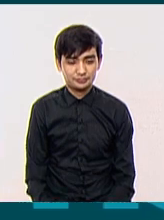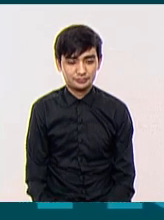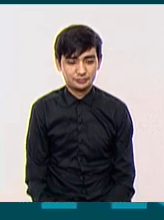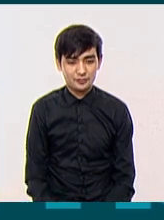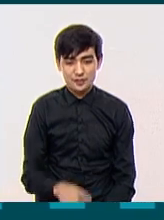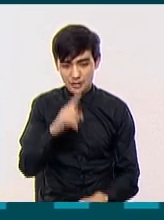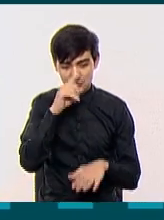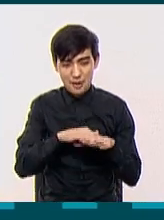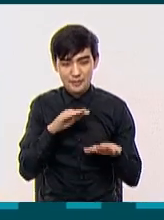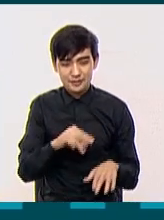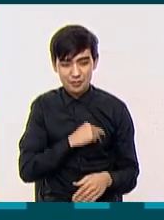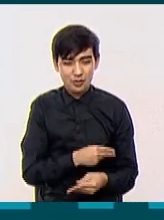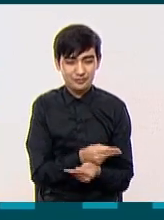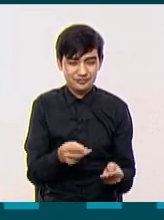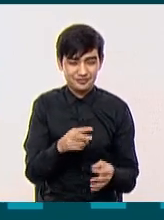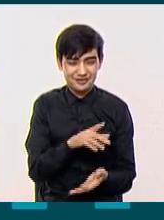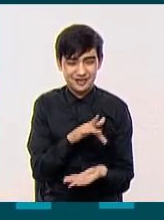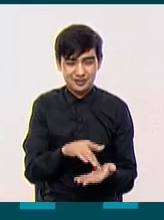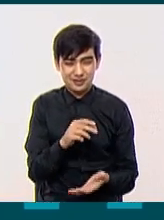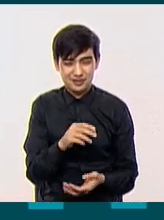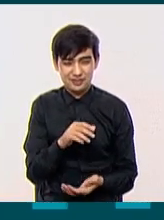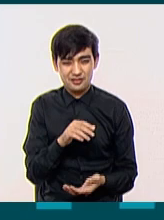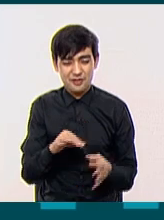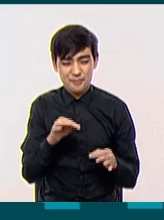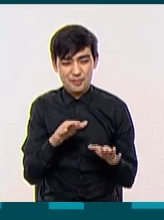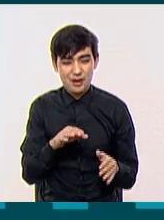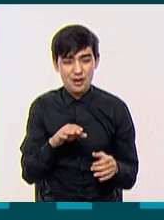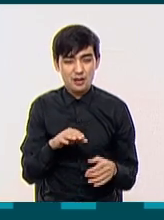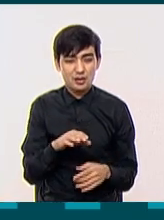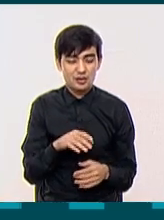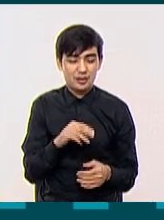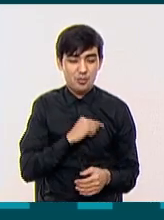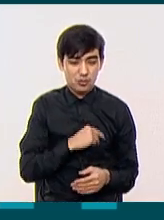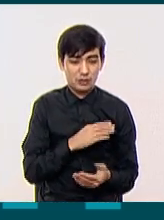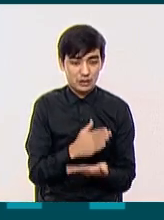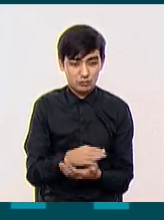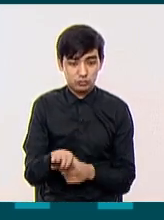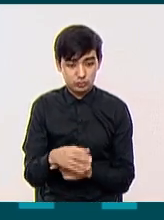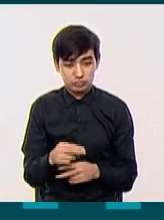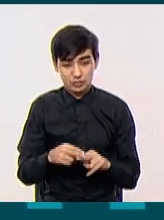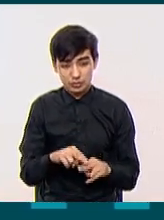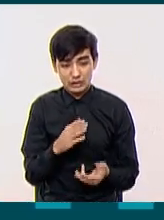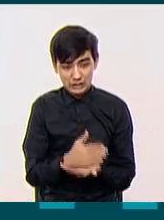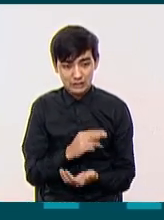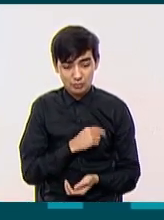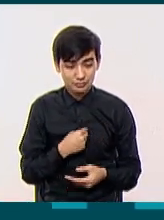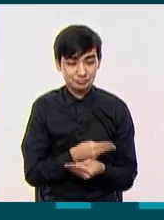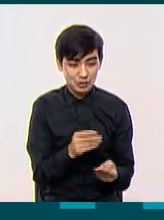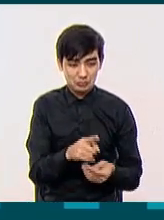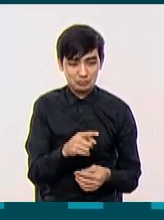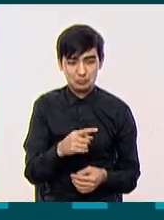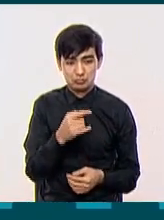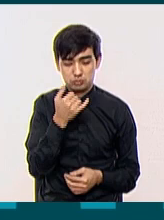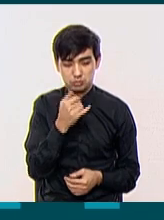Ал әкімдіктегілер жұмыспен қамту орталығындағы бос жұмыс орындары ұсынылса да, азаматтар оған келіспей отыр дейді. Наразы